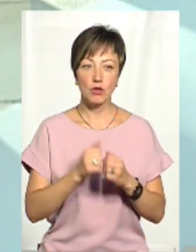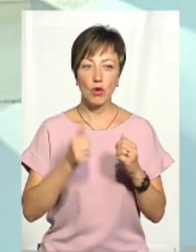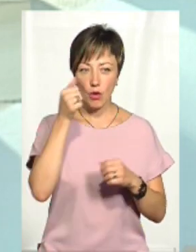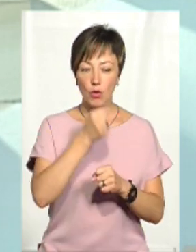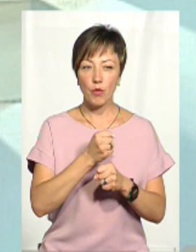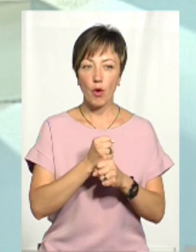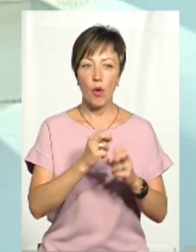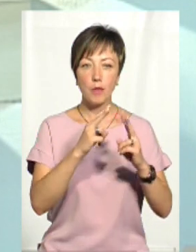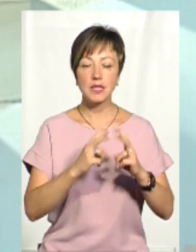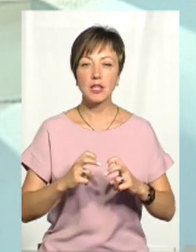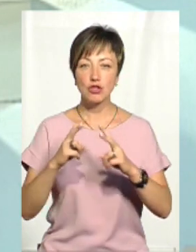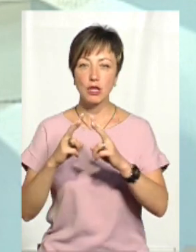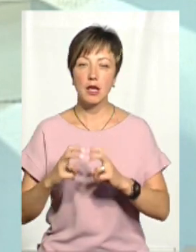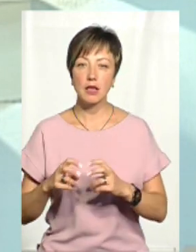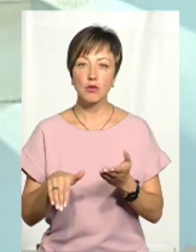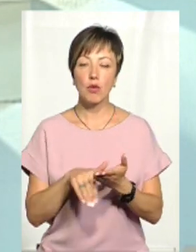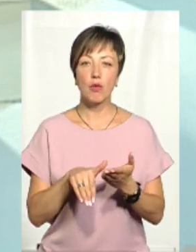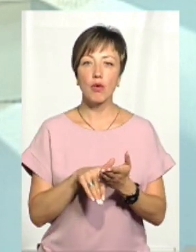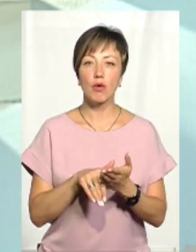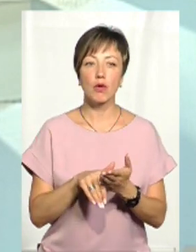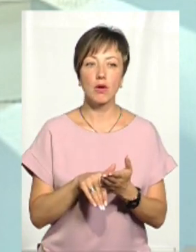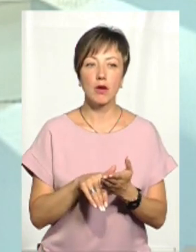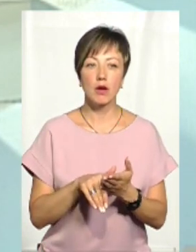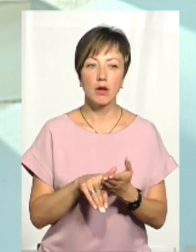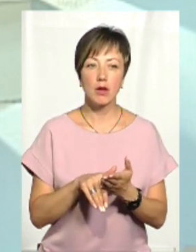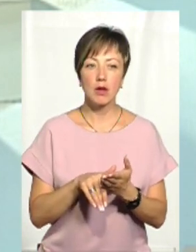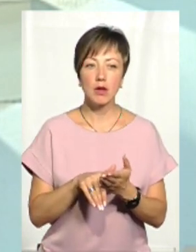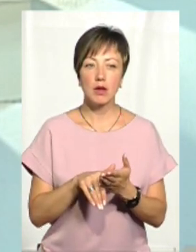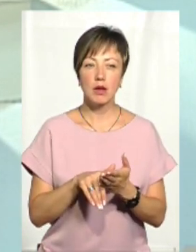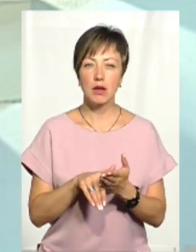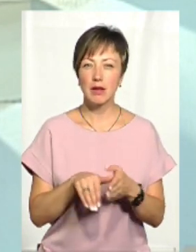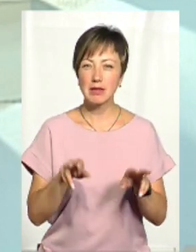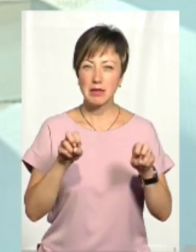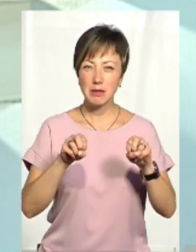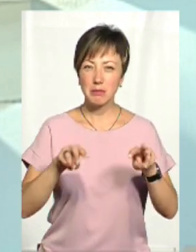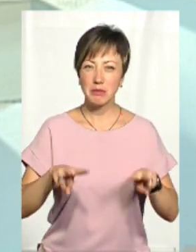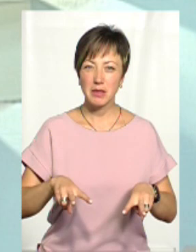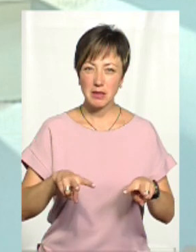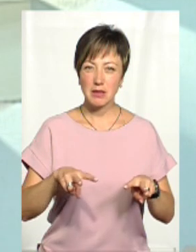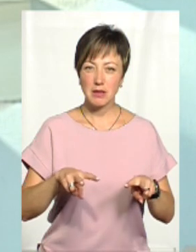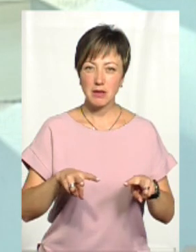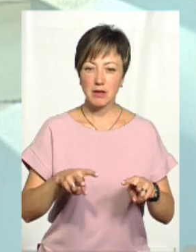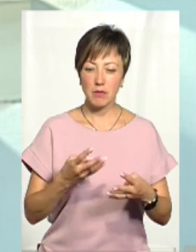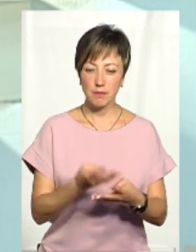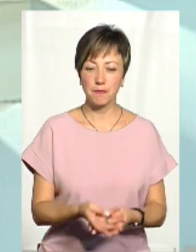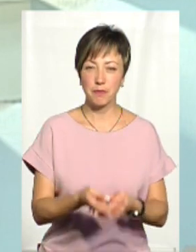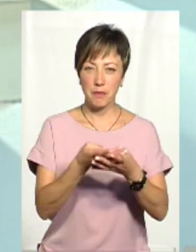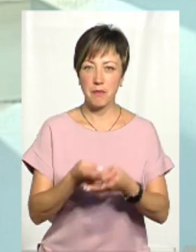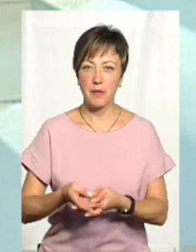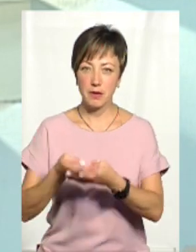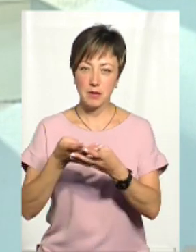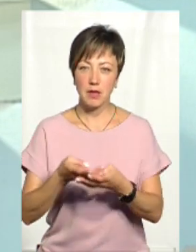щороку робимо обстеження за допомогою феромонних пасток. Оці феромонні пастки ми розкладаємо. І, як правило, ми їх